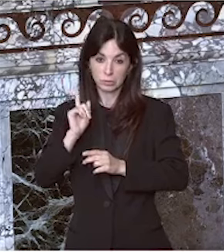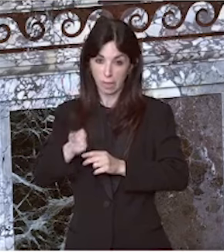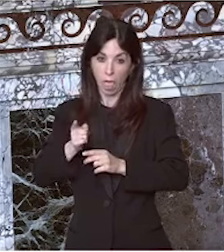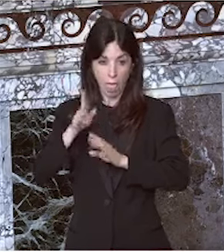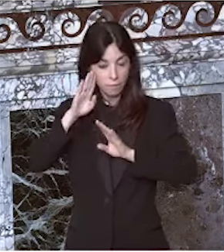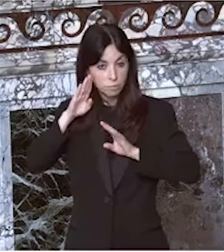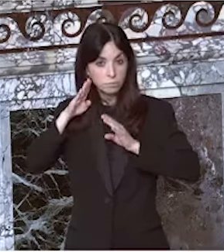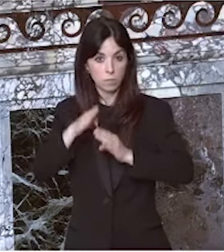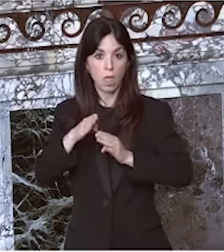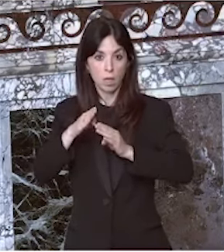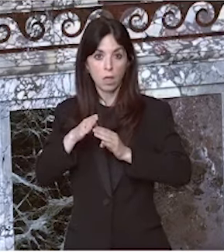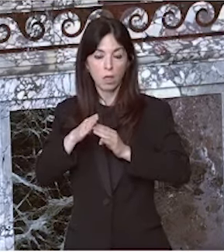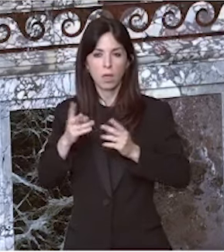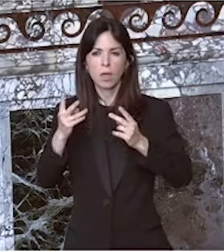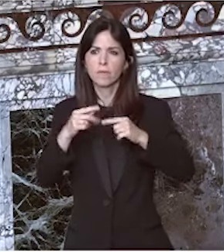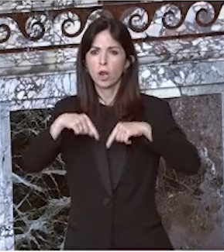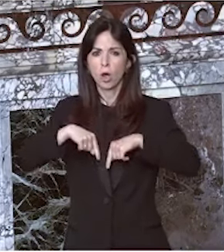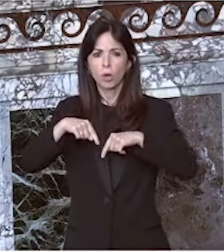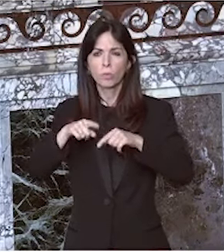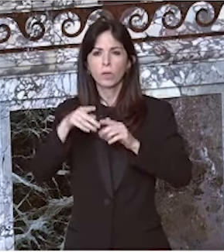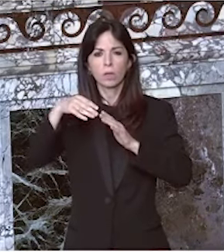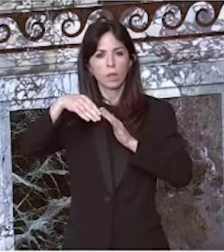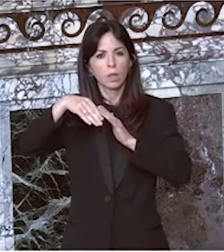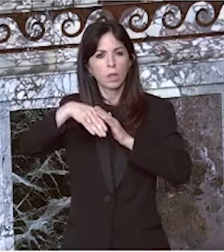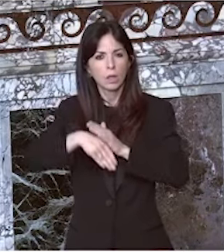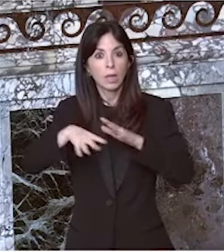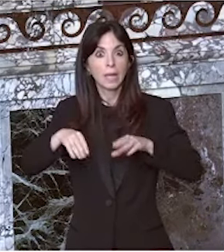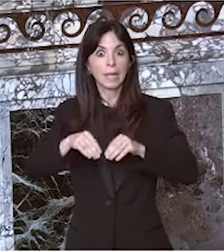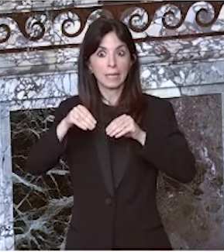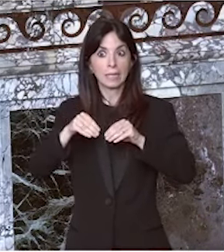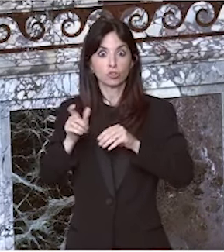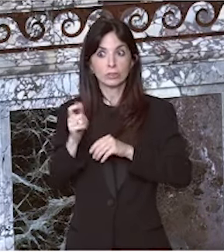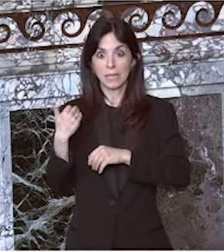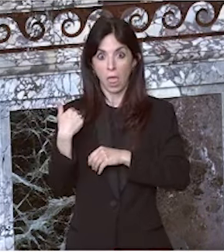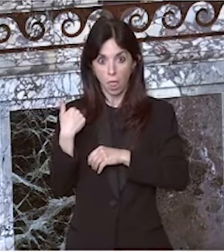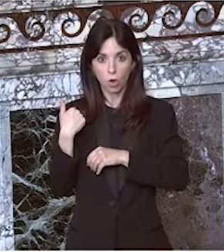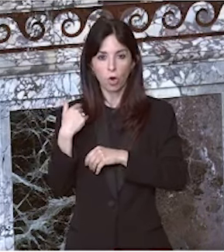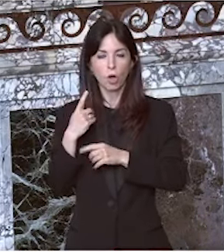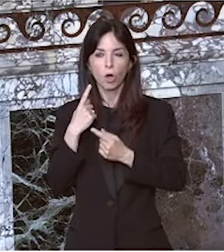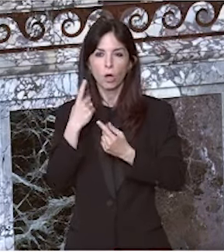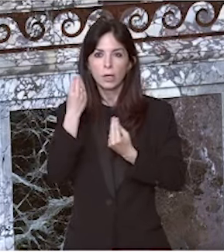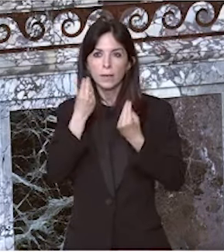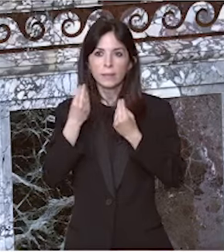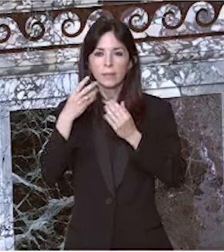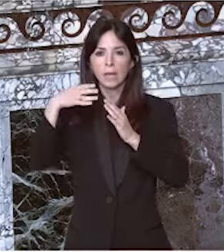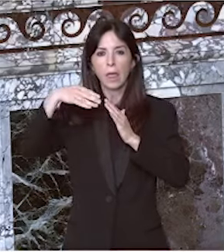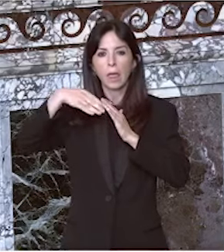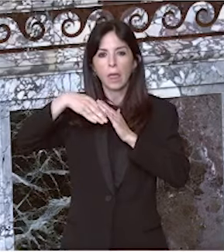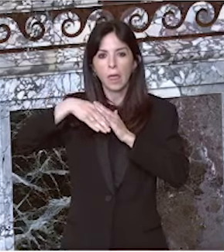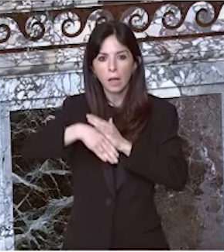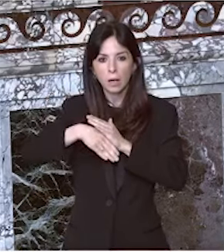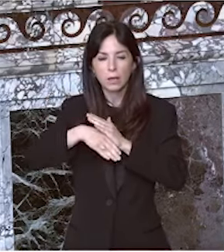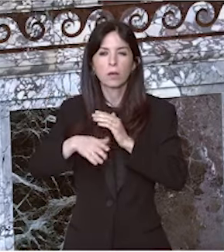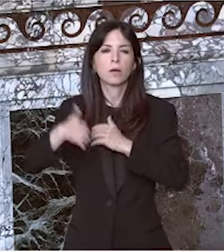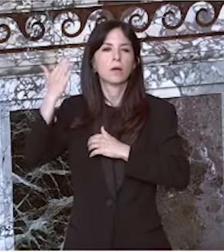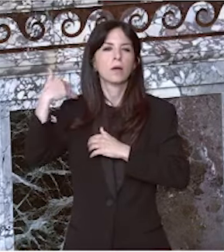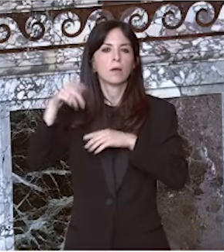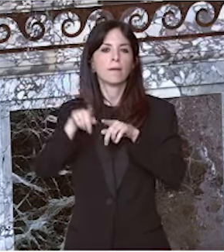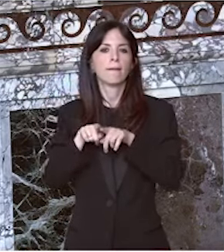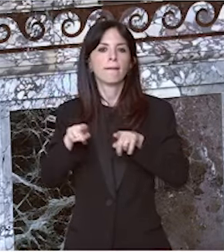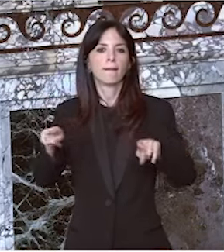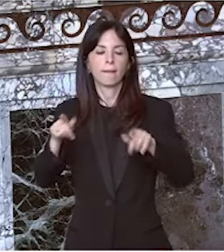Da noi molto si è discusso di declino all'inizio di questo secolo. Si apriva in quegli anni la forbice tra la crescita